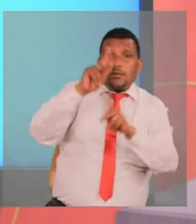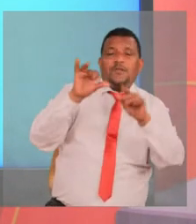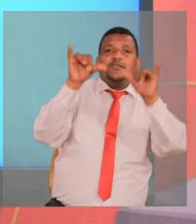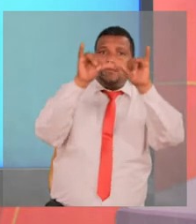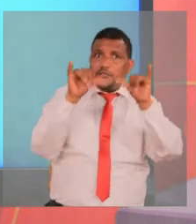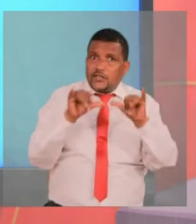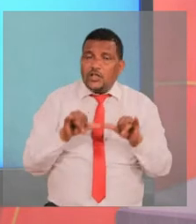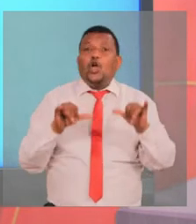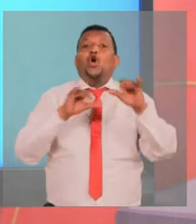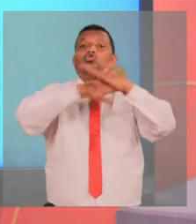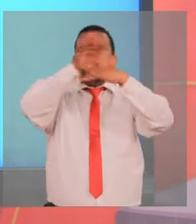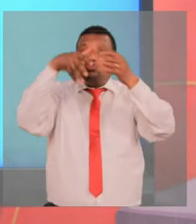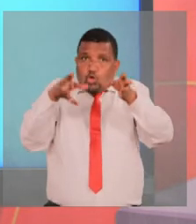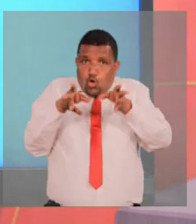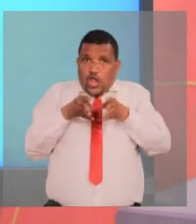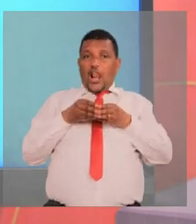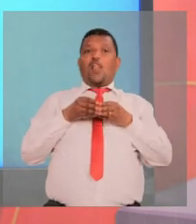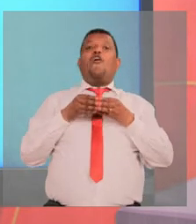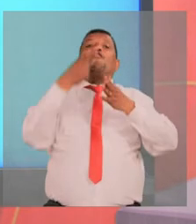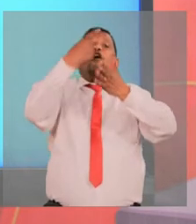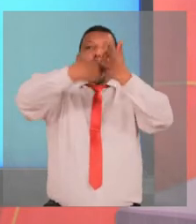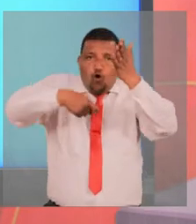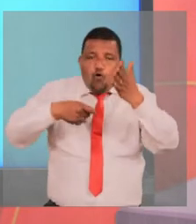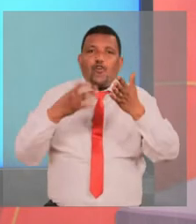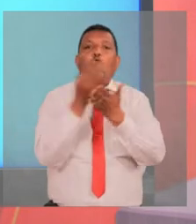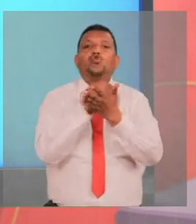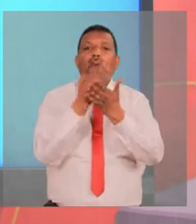सब्सक्राइब लुट